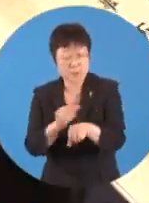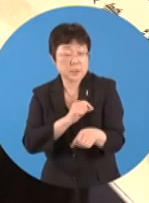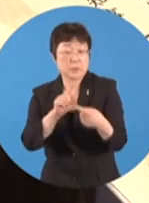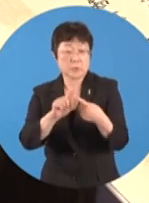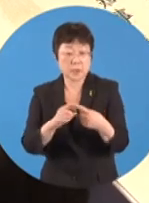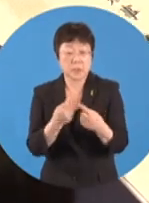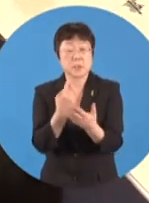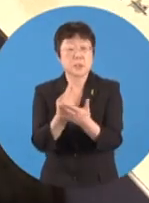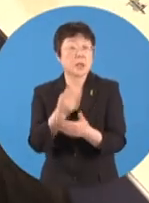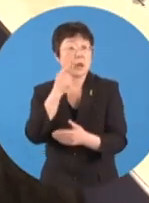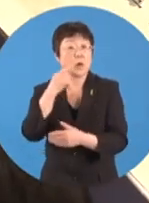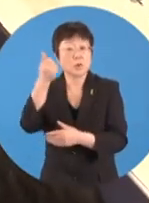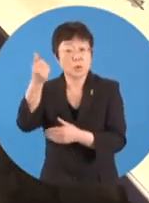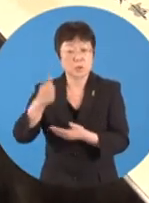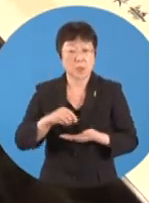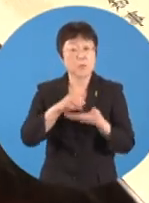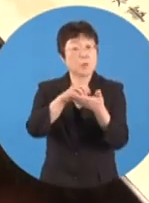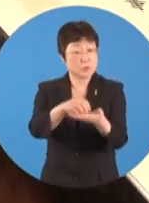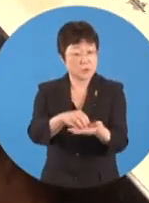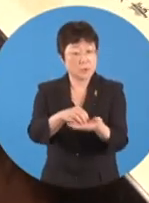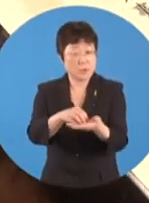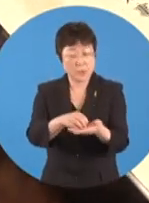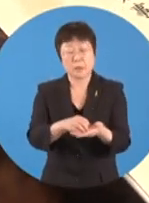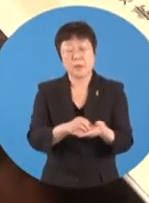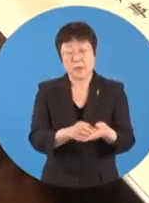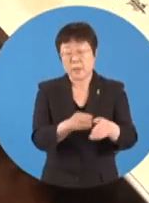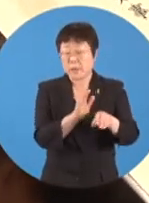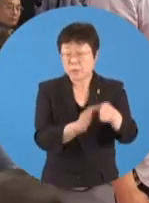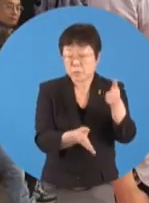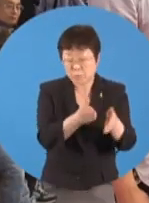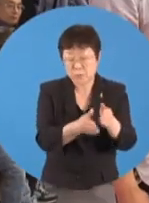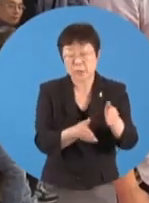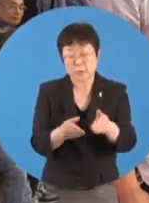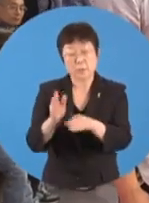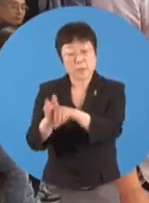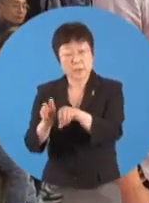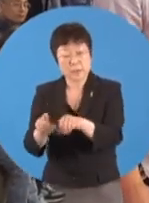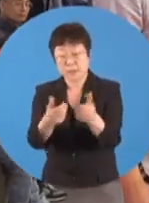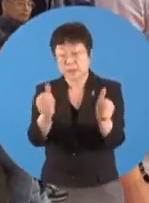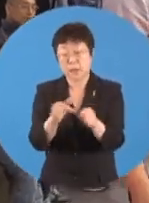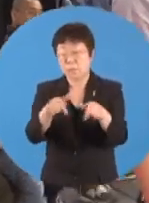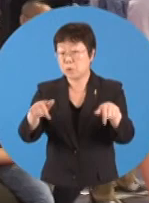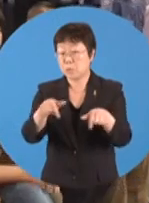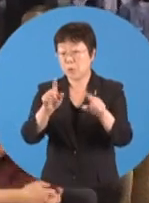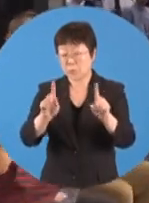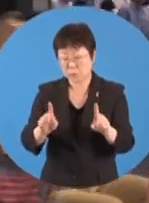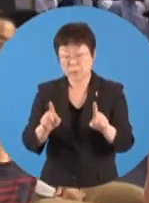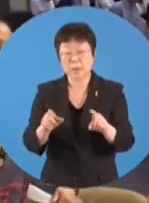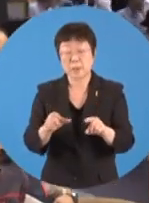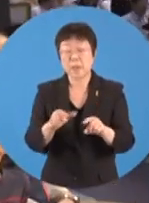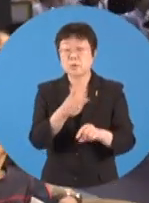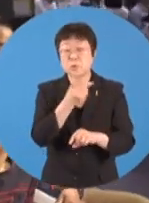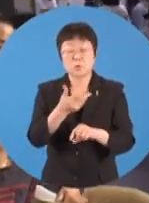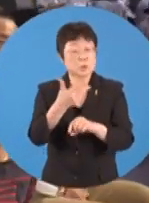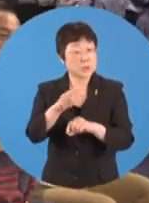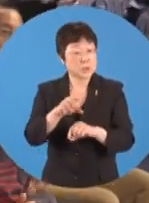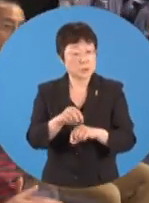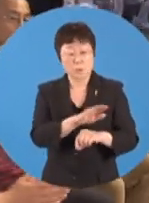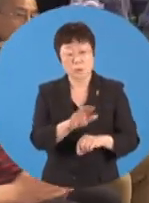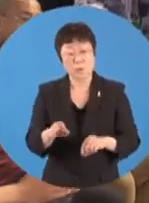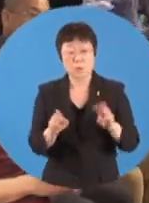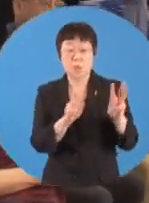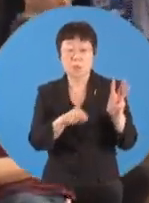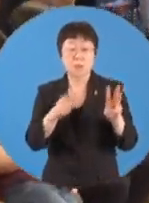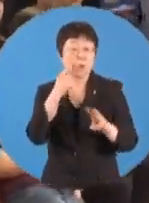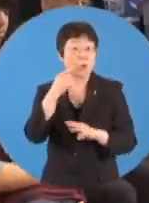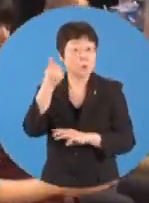加しているお父さんを表彰するイクメン家事団部門の大賞には、徳島市の3児のパパ佐野孝之さ